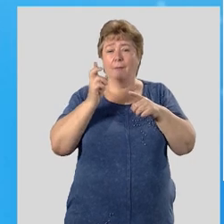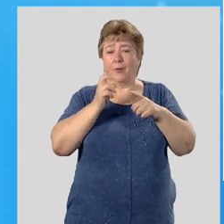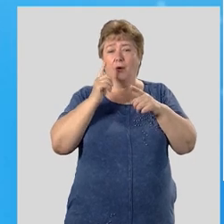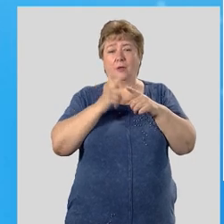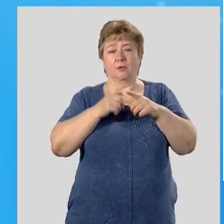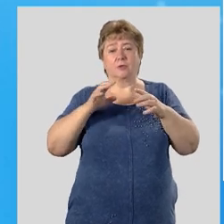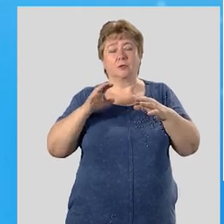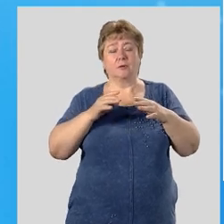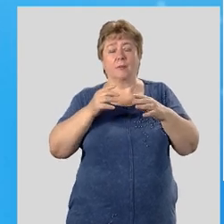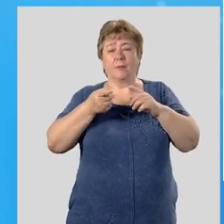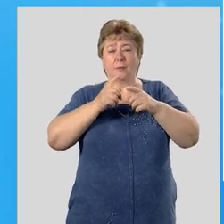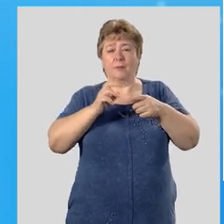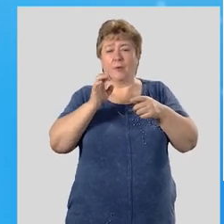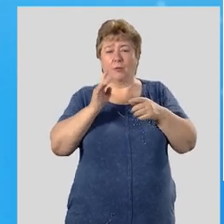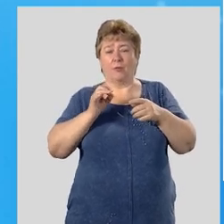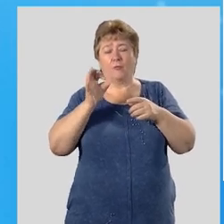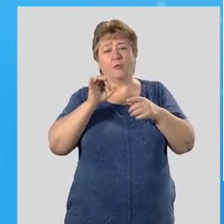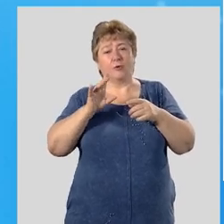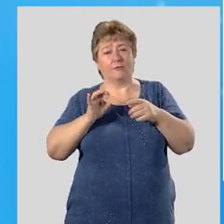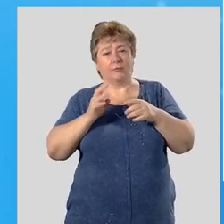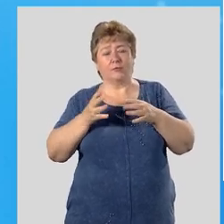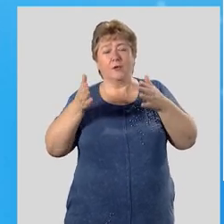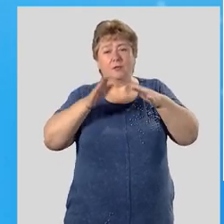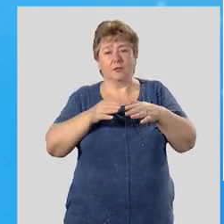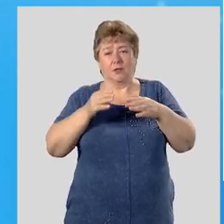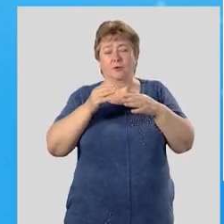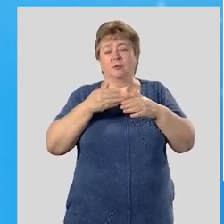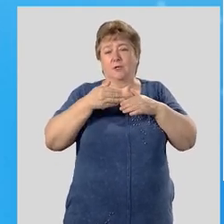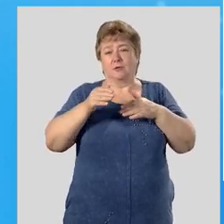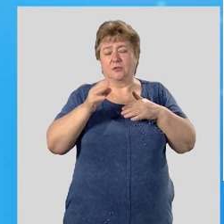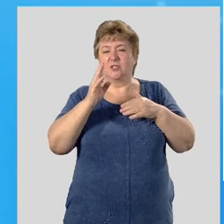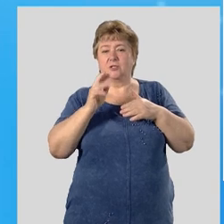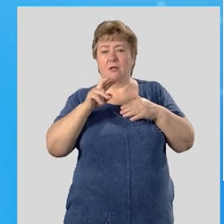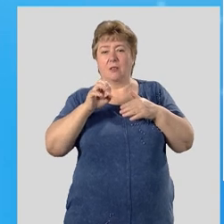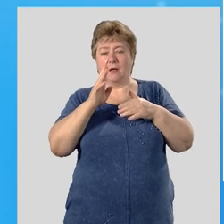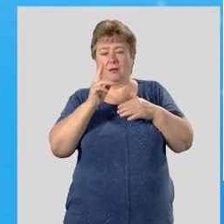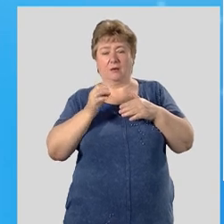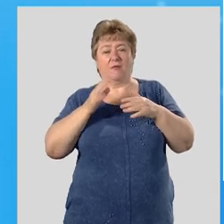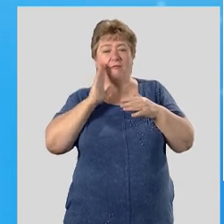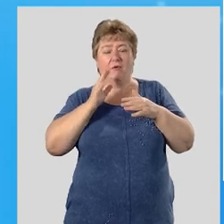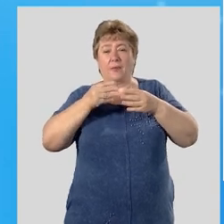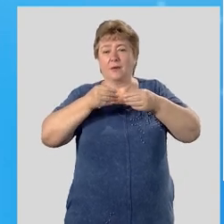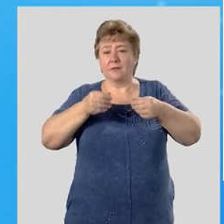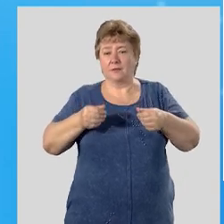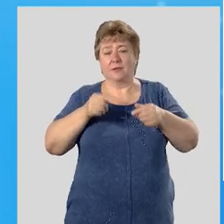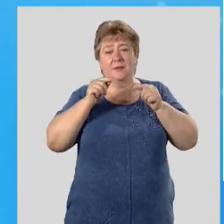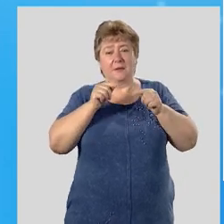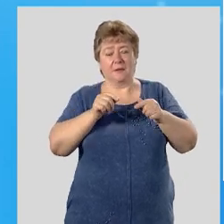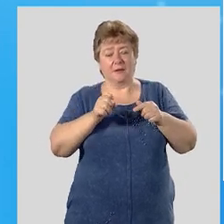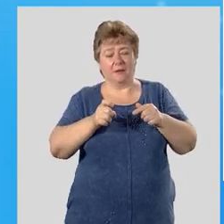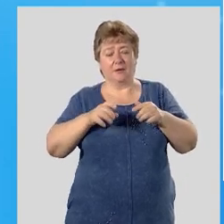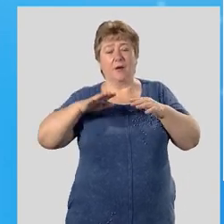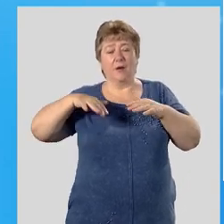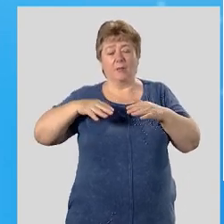реакций, переработки белков и углеводов остаются естественные отходы – шлаки. Вода растворяет и их,